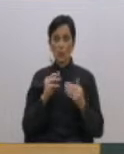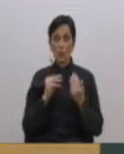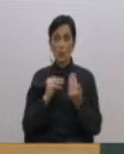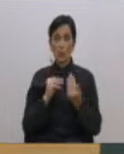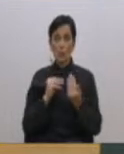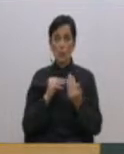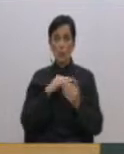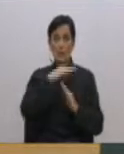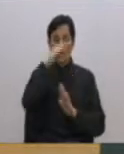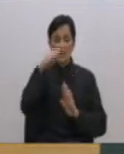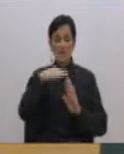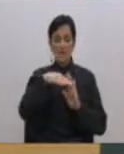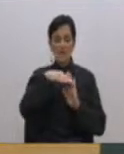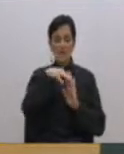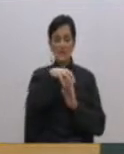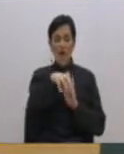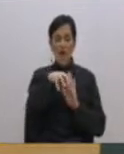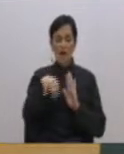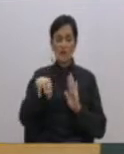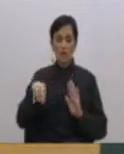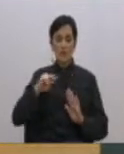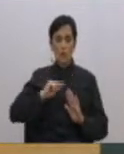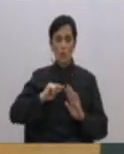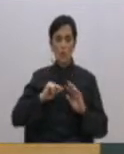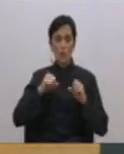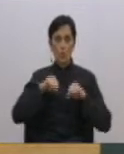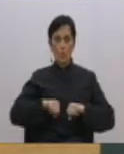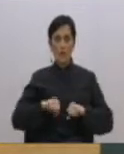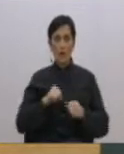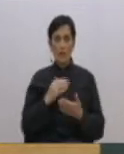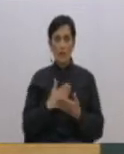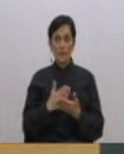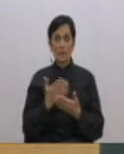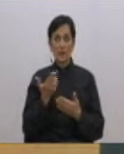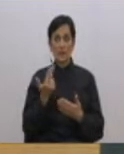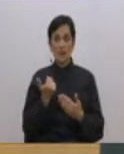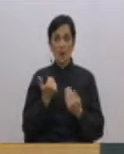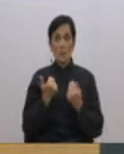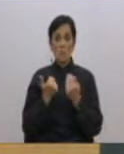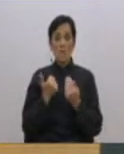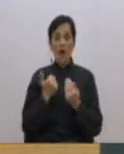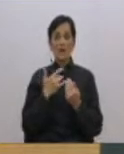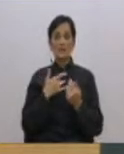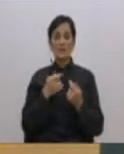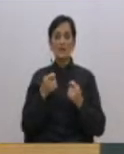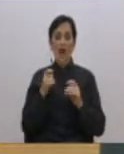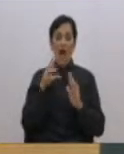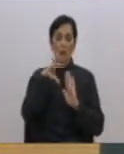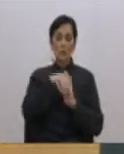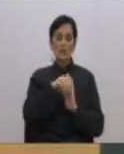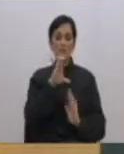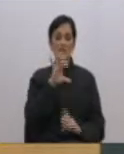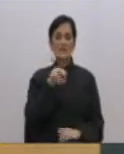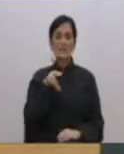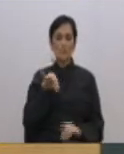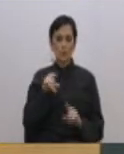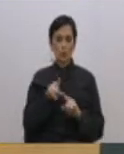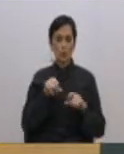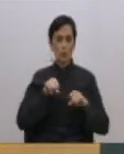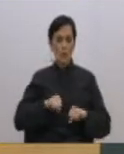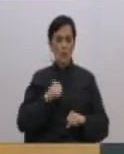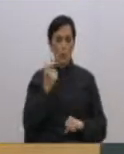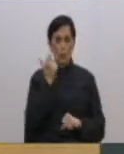sa cu eu trebuie, dați se bulebe, sa arte suplebe, da, mat, cam că bulebe, și ce mă vați, sipe, sa arte suplebe,